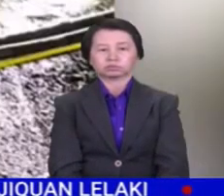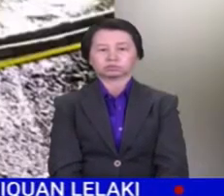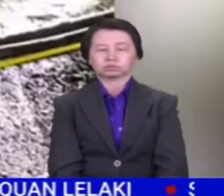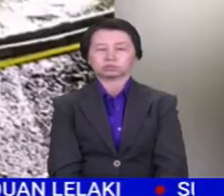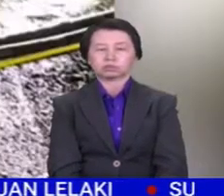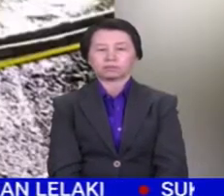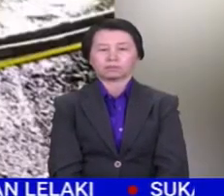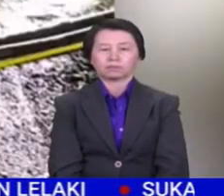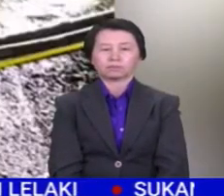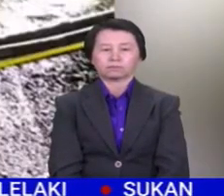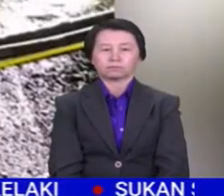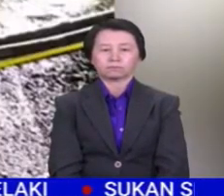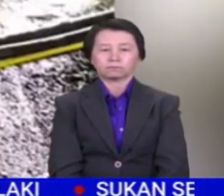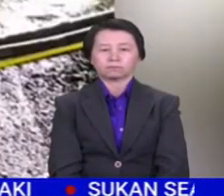yo